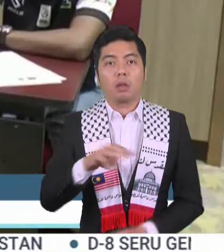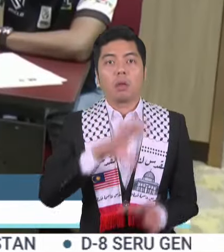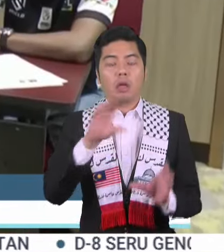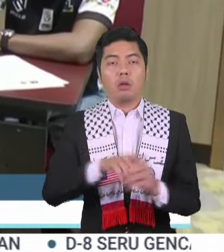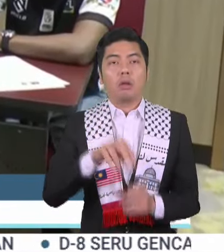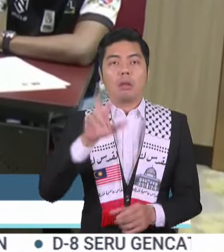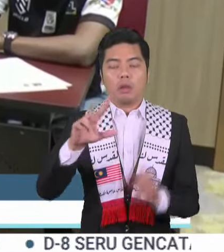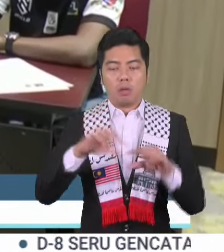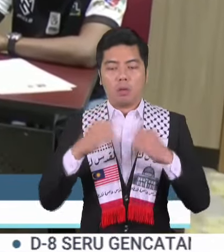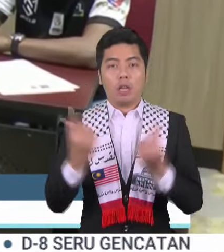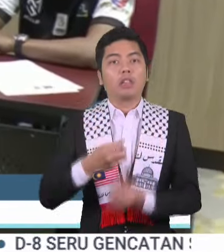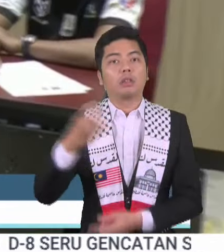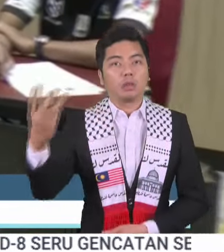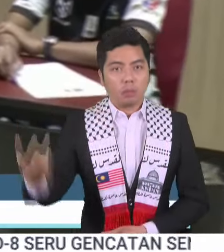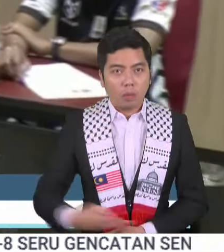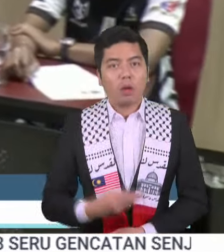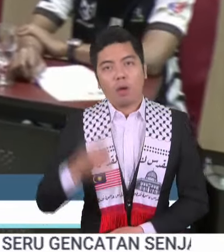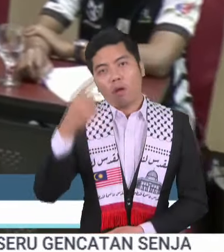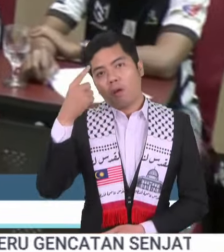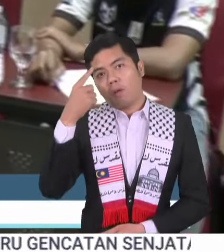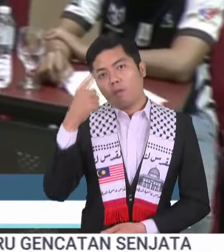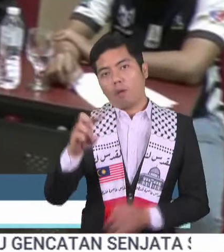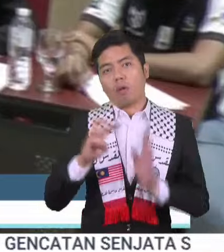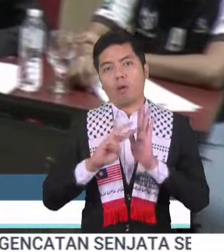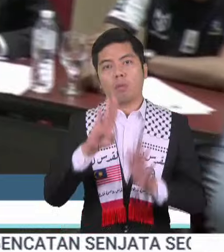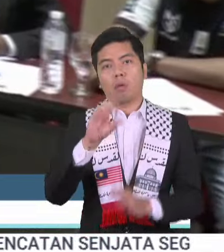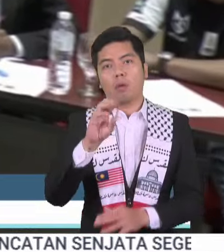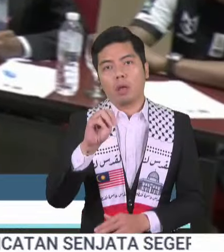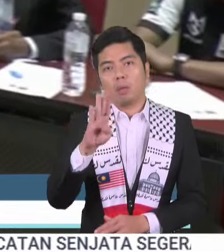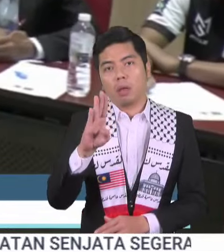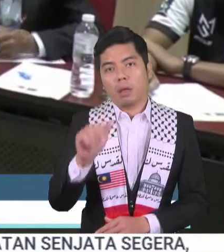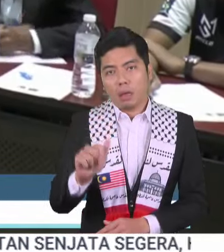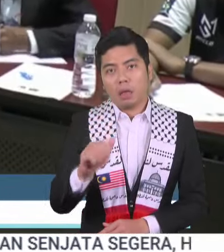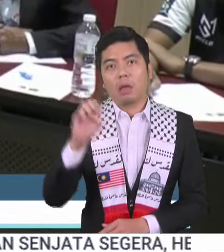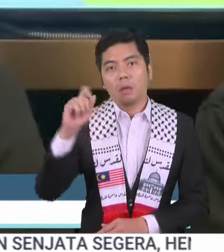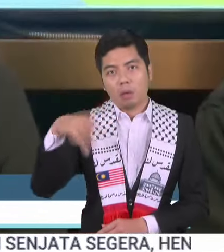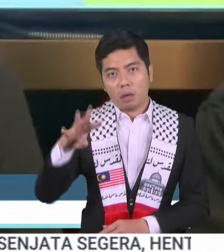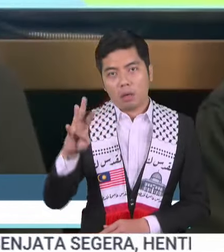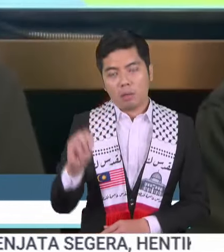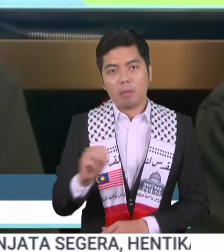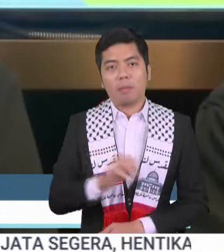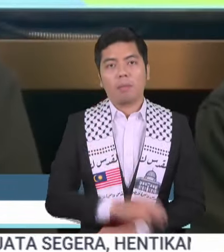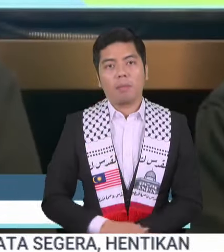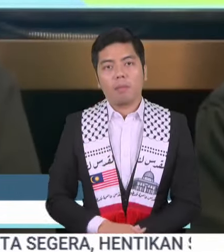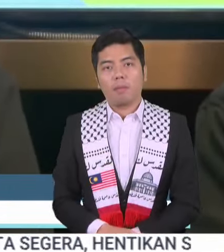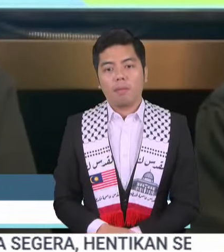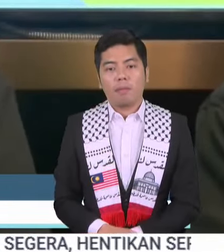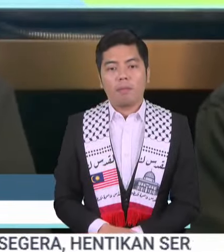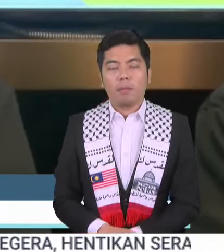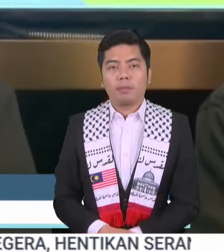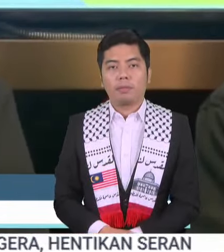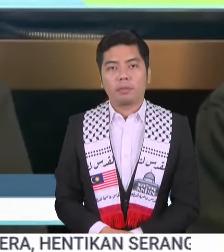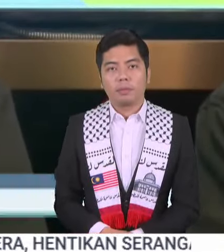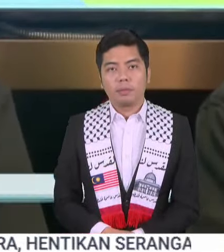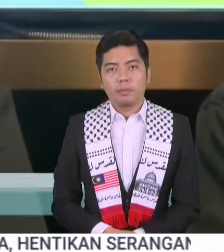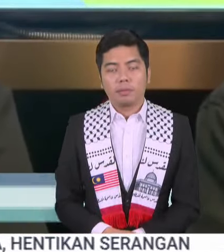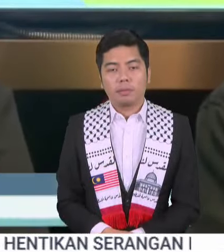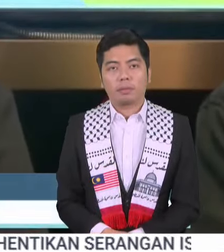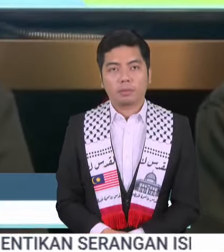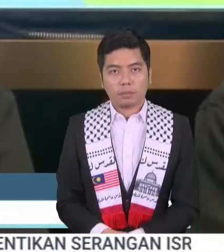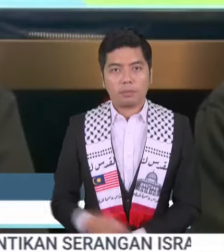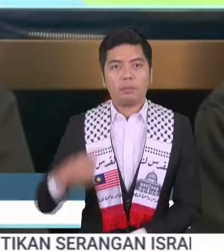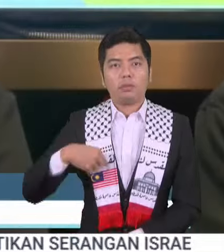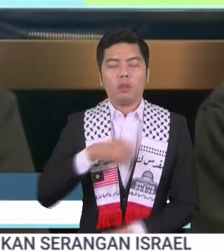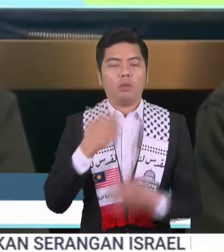3 pasukan jemputan Akademi Bola Sepak Negara Mahkota Dahari, Bomber dan SPRM. Memang dah saya rasa kita